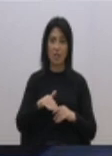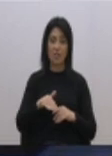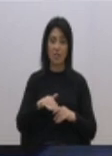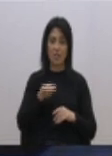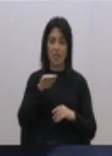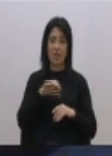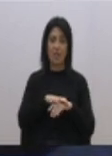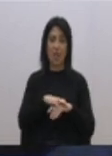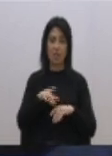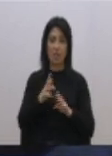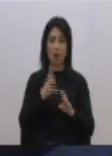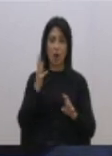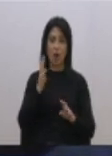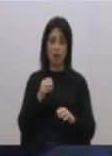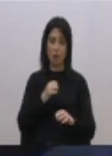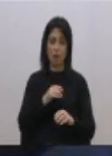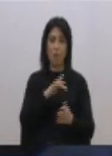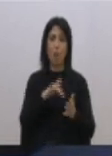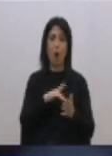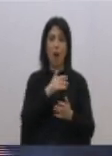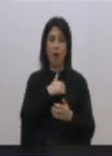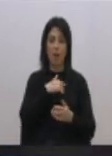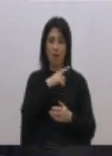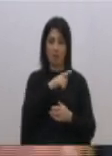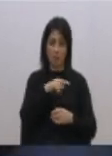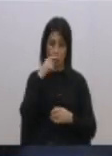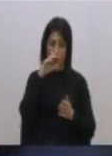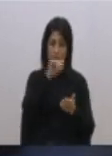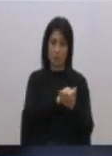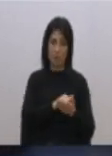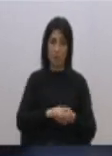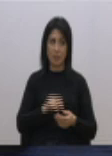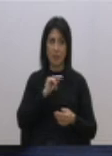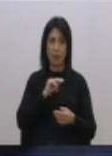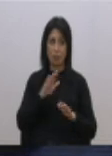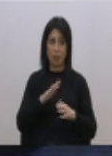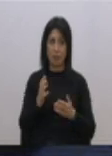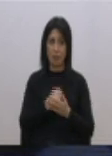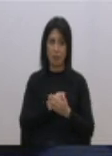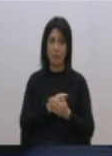ტაჯიკი რიგში დგას, რომ მოქალაქეობა მიიღოს ამ გზით და შემდეგ ის სამუშაო ადგილი იშოვოს.